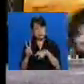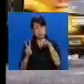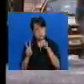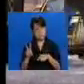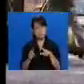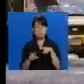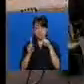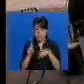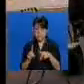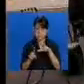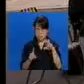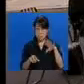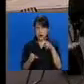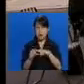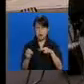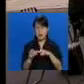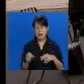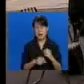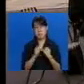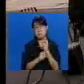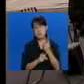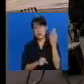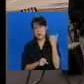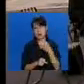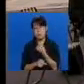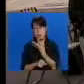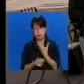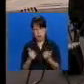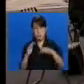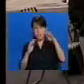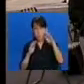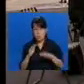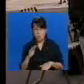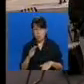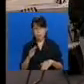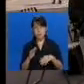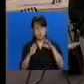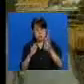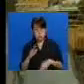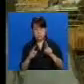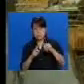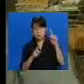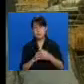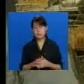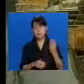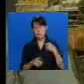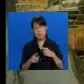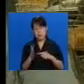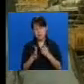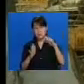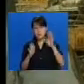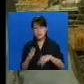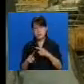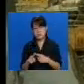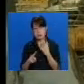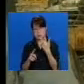21,300 เหรียญสหรัฐนะครับซึ่งถ้าเทียบกับช่วงเดียวกันของปีก่อนเป็นราคาที่ร่วงลงหนักที่สุดเป็นประวัติการครั้งที่2นะครับต่อเนื่องจากเดือนมีนาคมที่